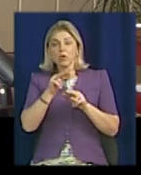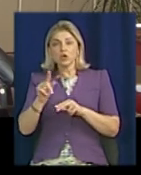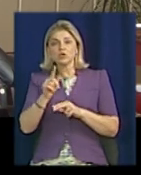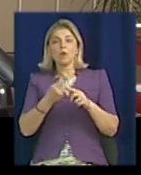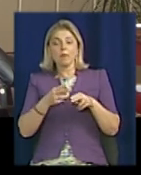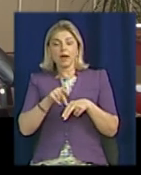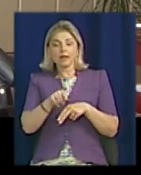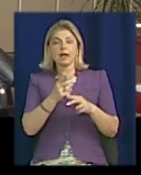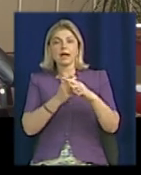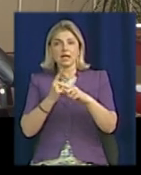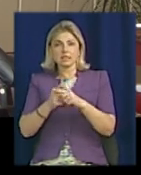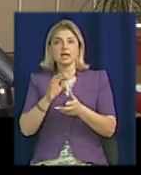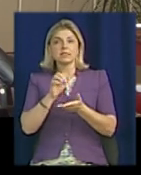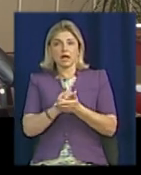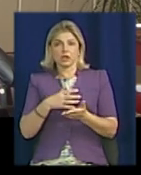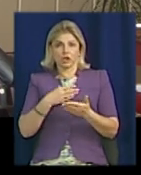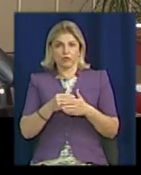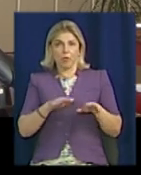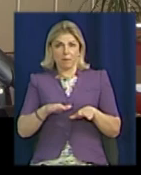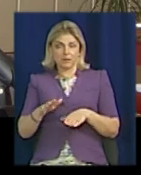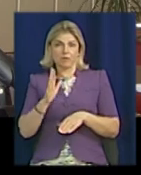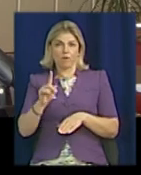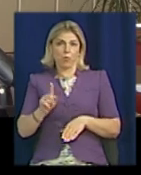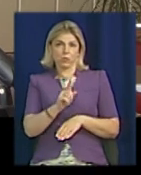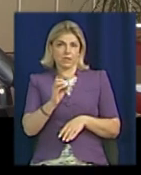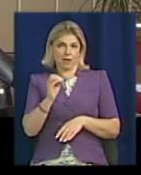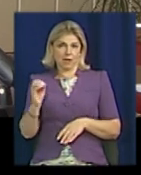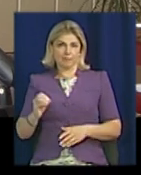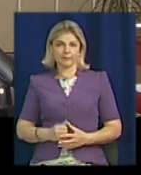хрести зайняли своє належне місце в музейній експозиції.